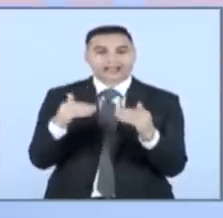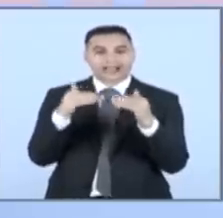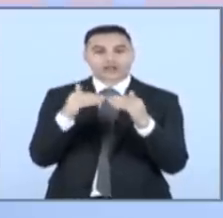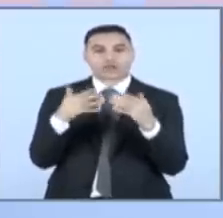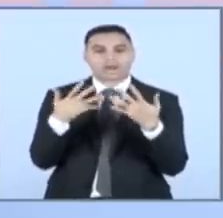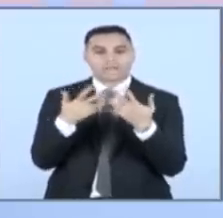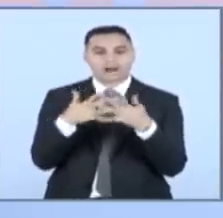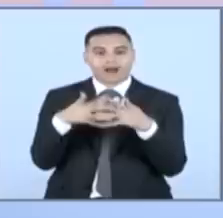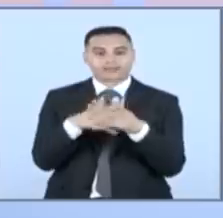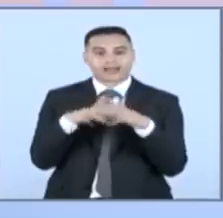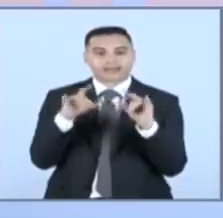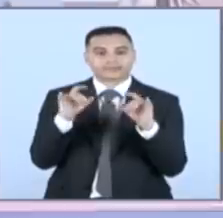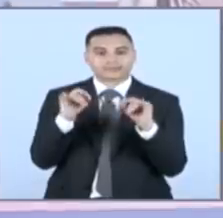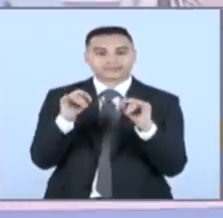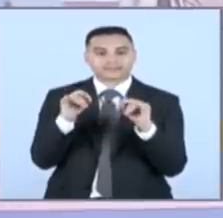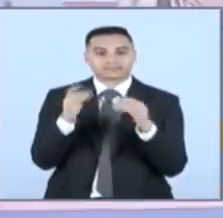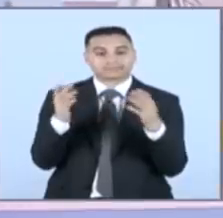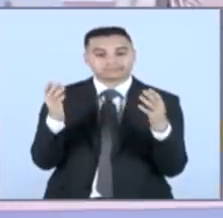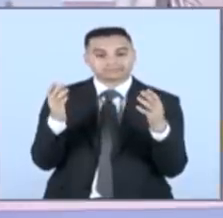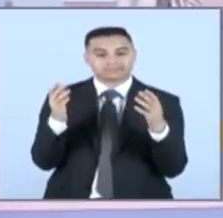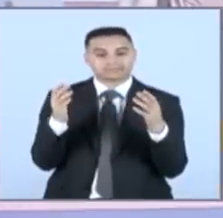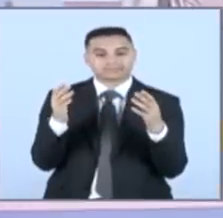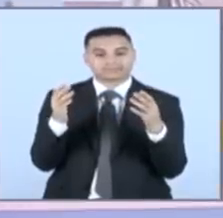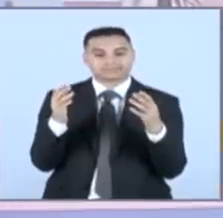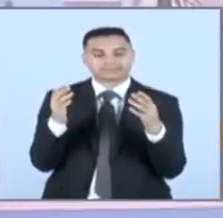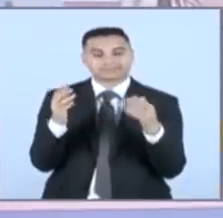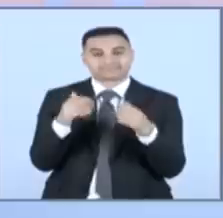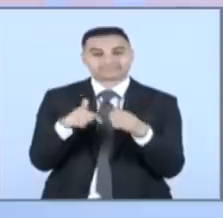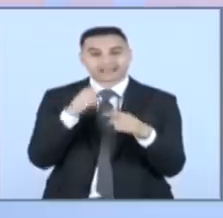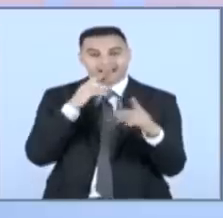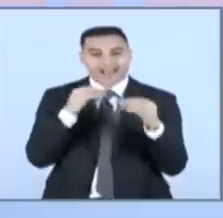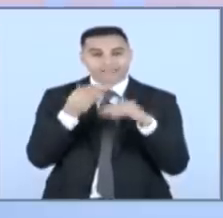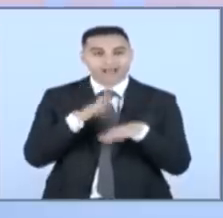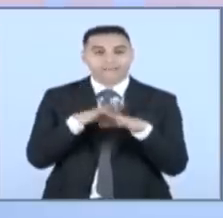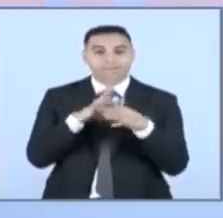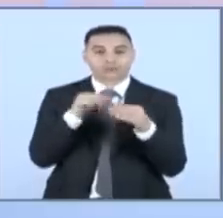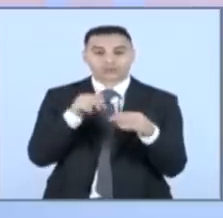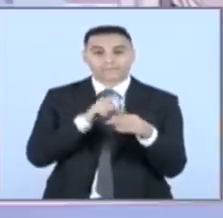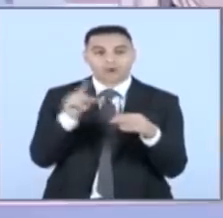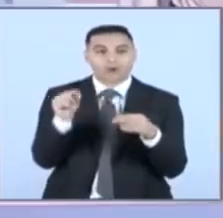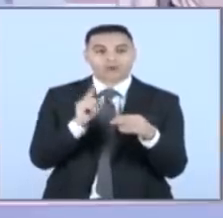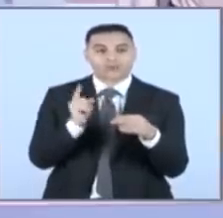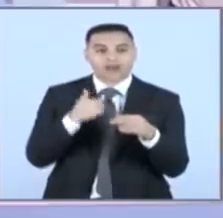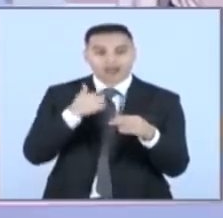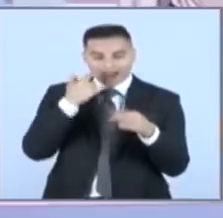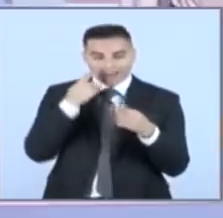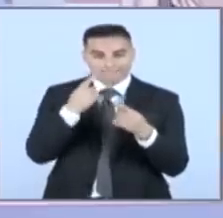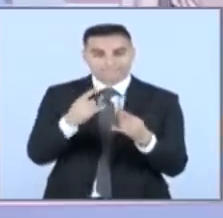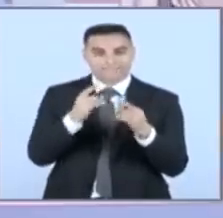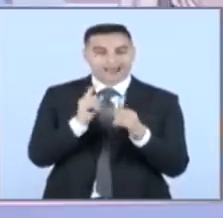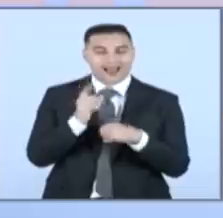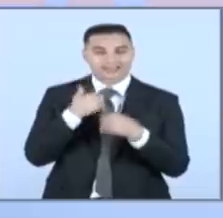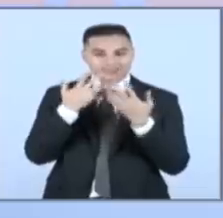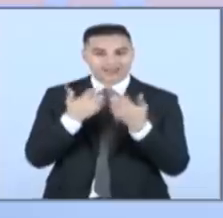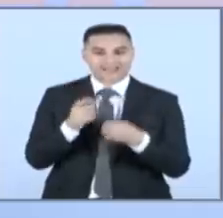بعض 50-50. الحمد لله. الحمد لله. اتكلمتوا في الموضوع ده لما روحتوا؟ لا ما خدتش بالي.